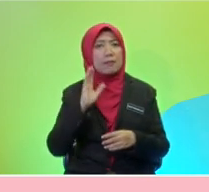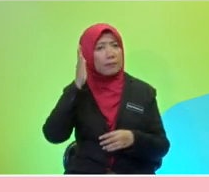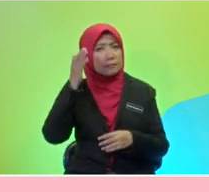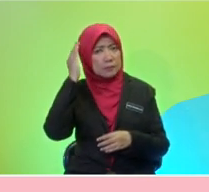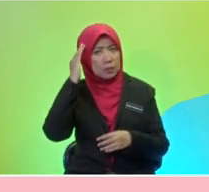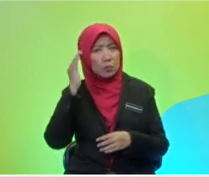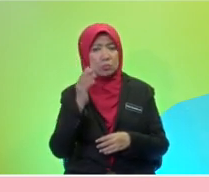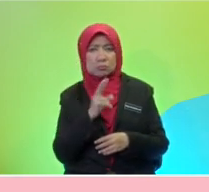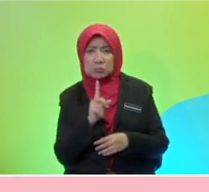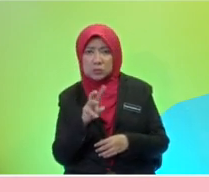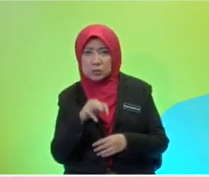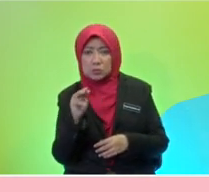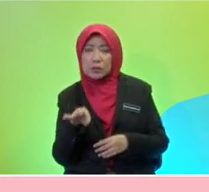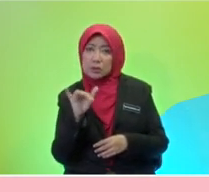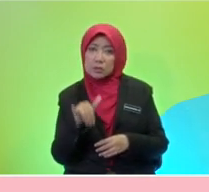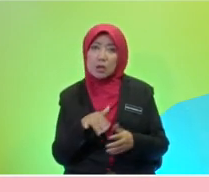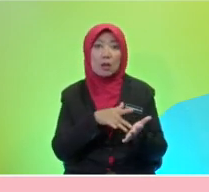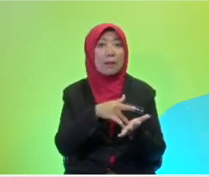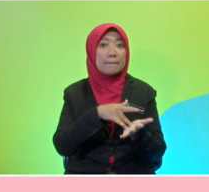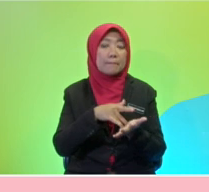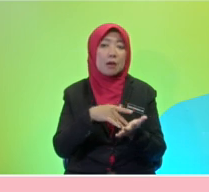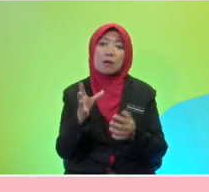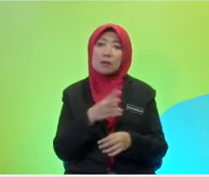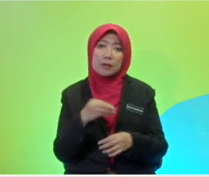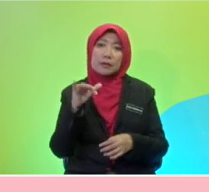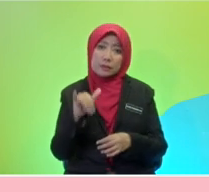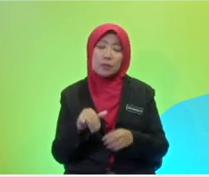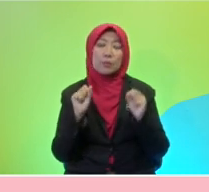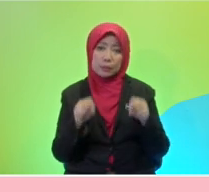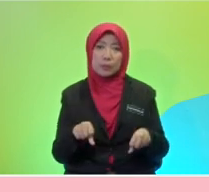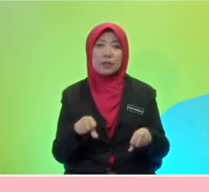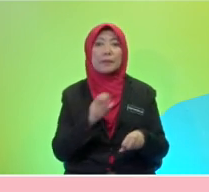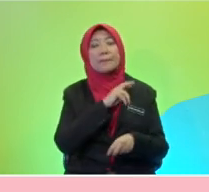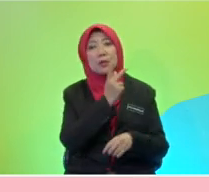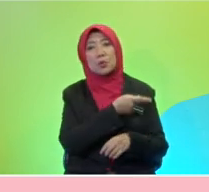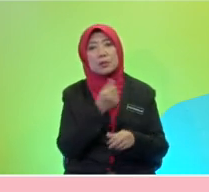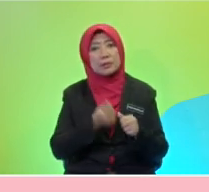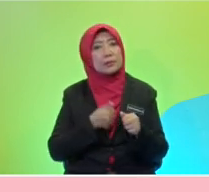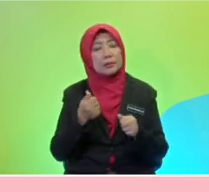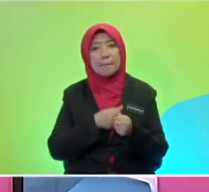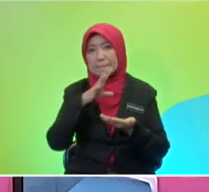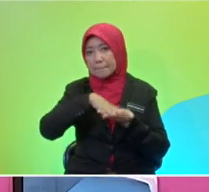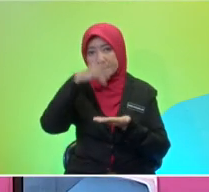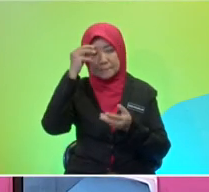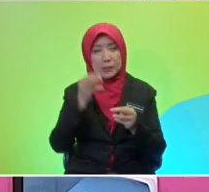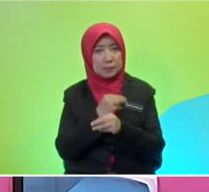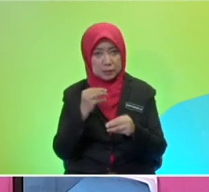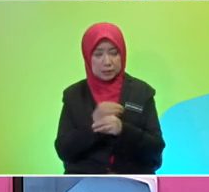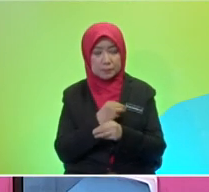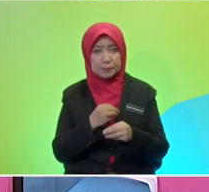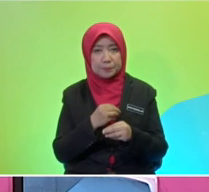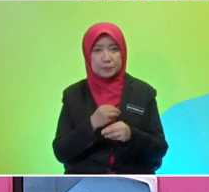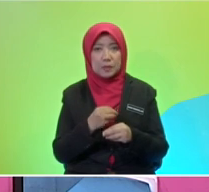ada diantara murid yang lemah dan yang boleh menguasai setiap kemahiran yang ditetapkan Oke dapat